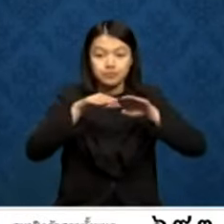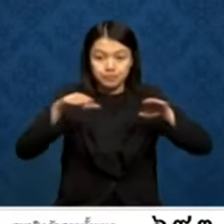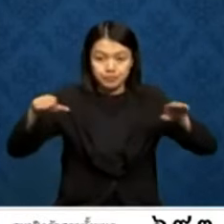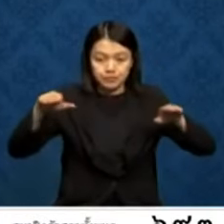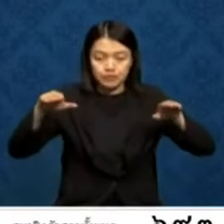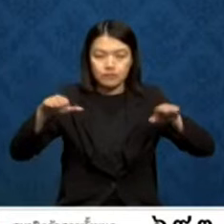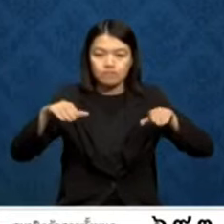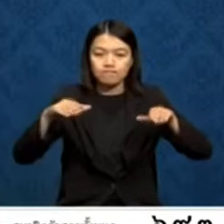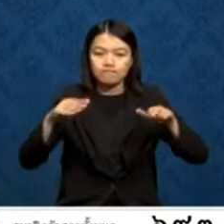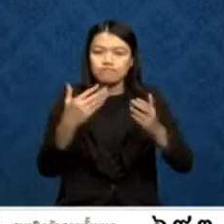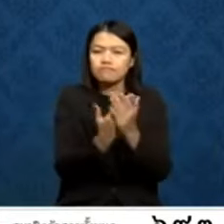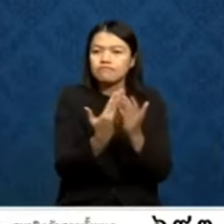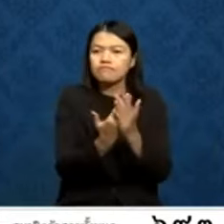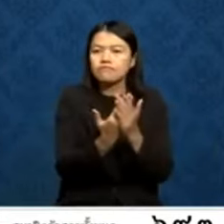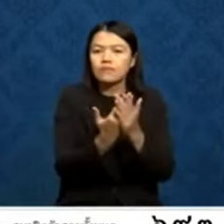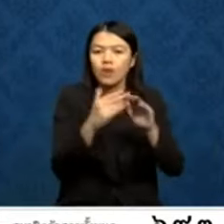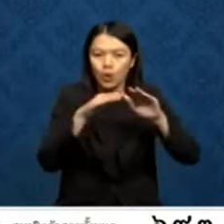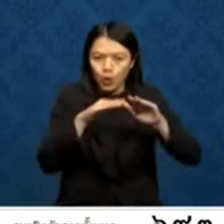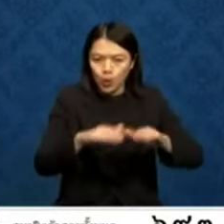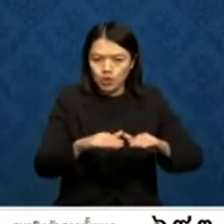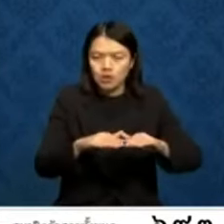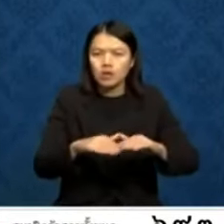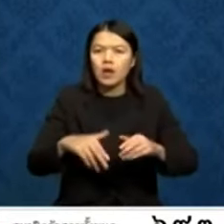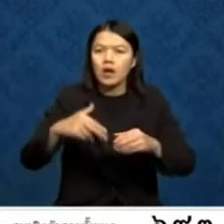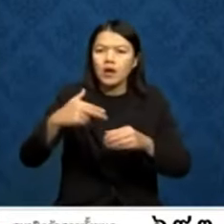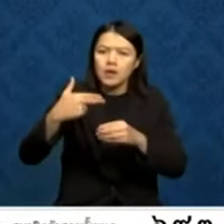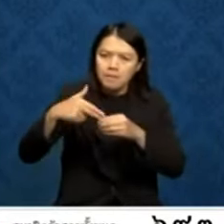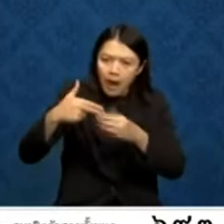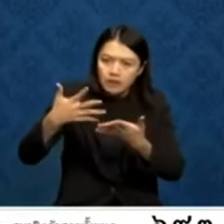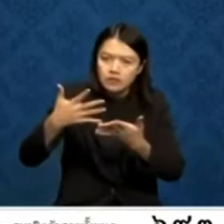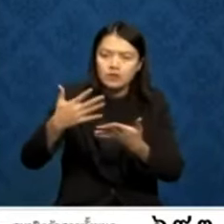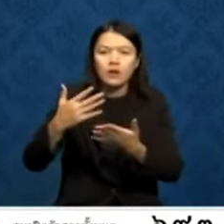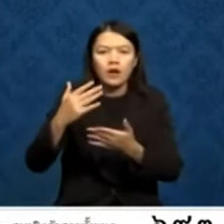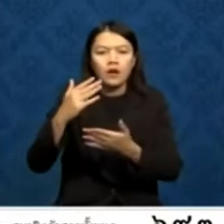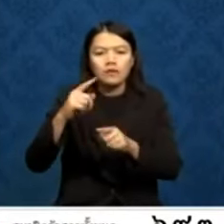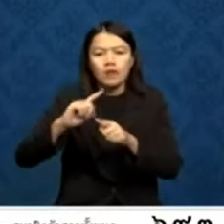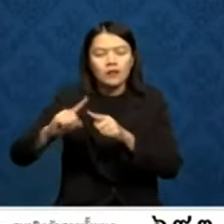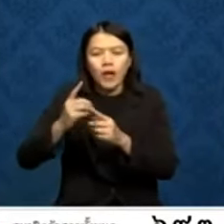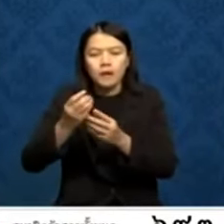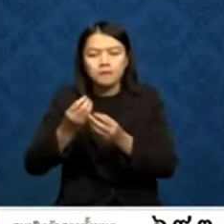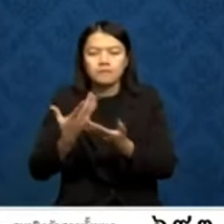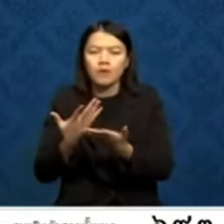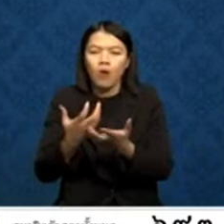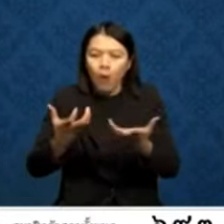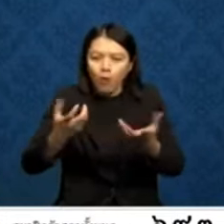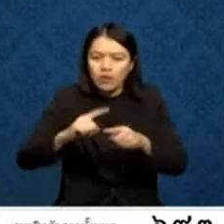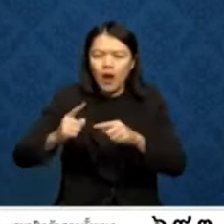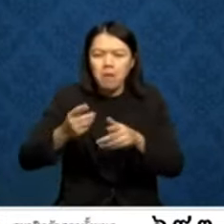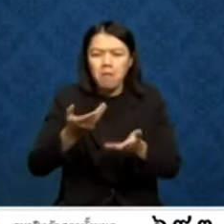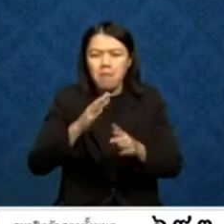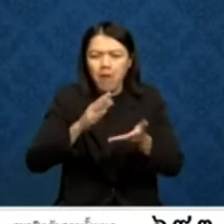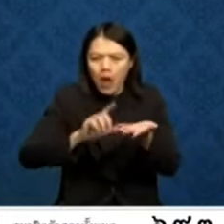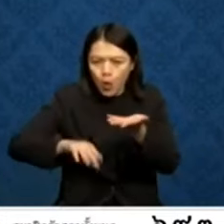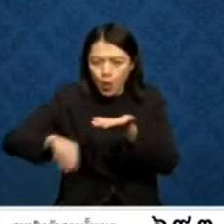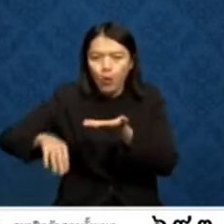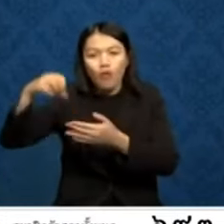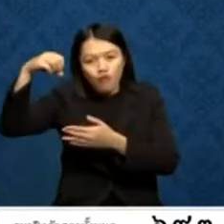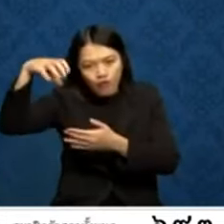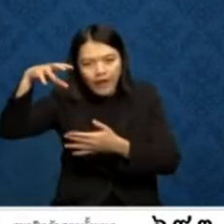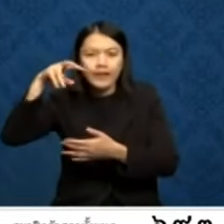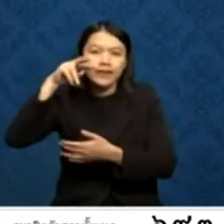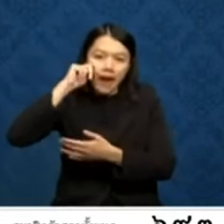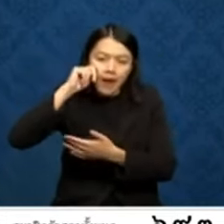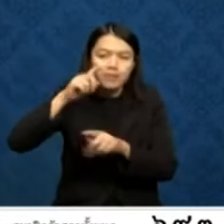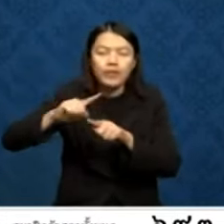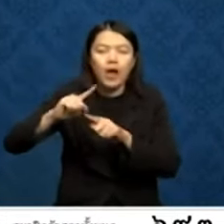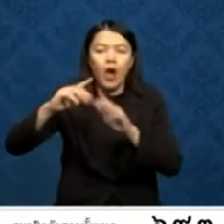เพื่อลดราคาค่าพลังงานและสาธารณูปโภค ปรับโครงสร้างราคาพลังงานควบคู่กับ